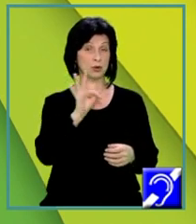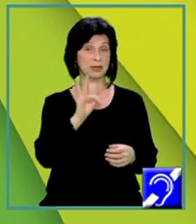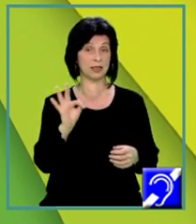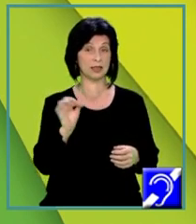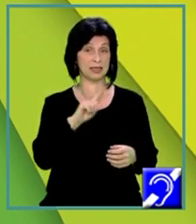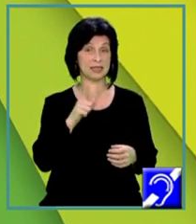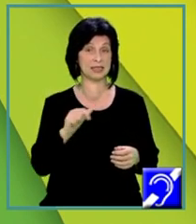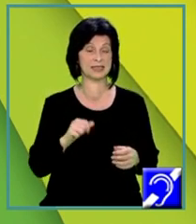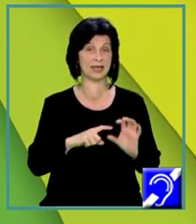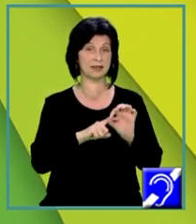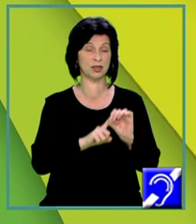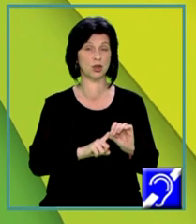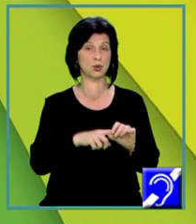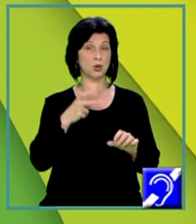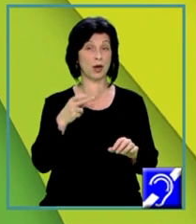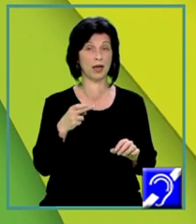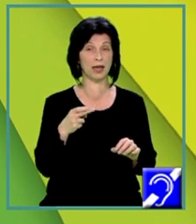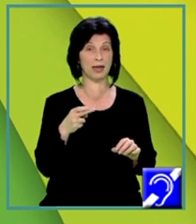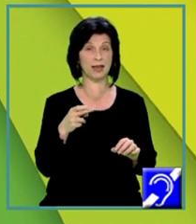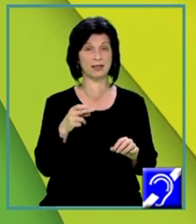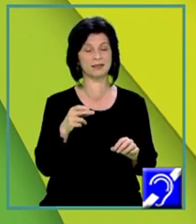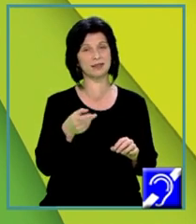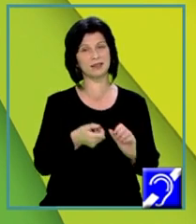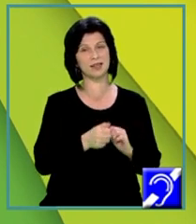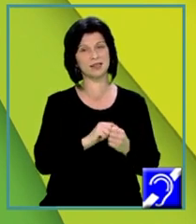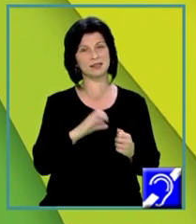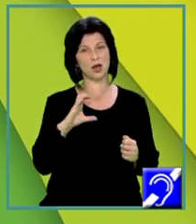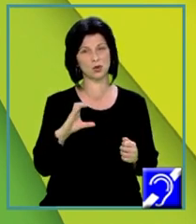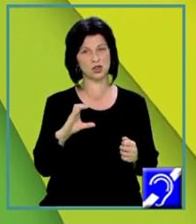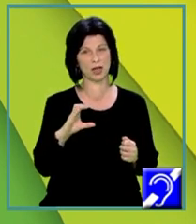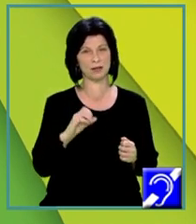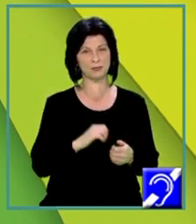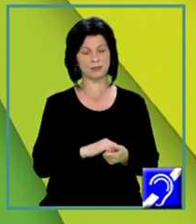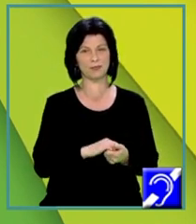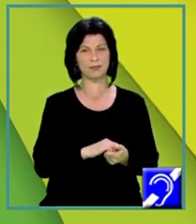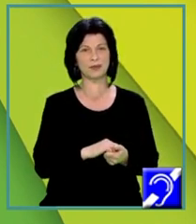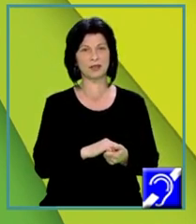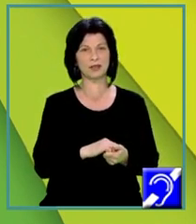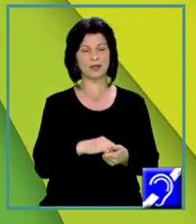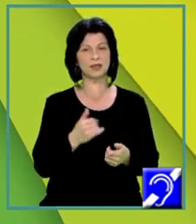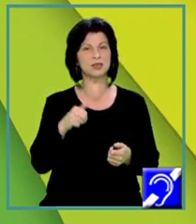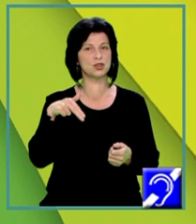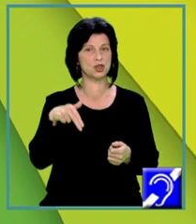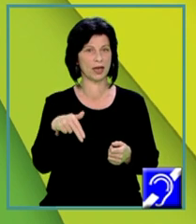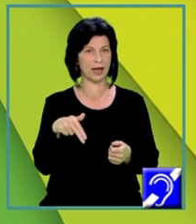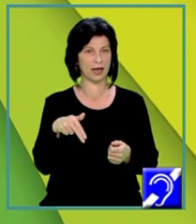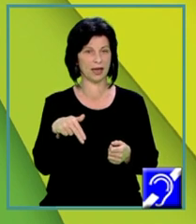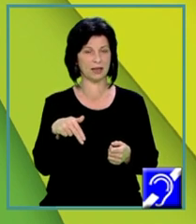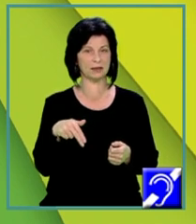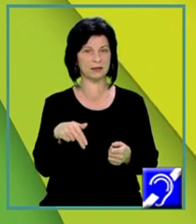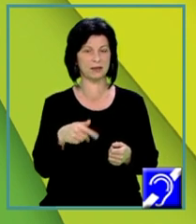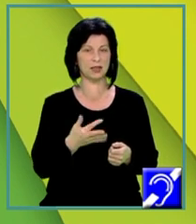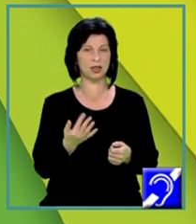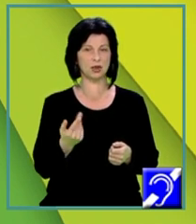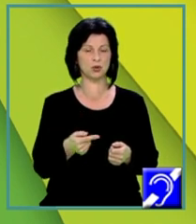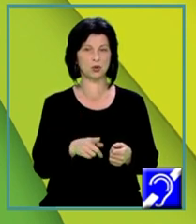qfc numere întregi raționale reale respectiv complexe și nu număr natural fiind diferit de